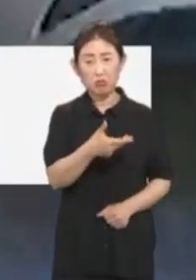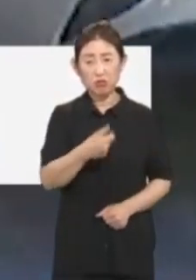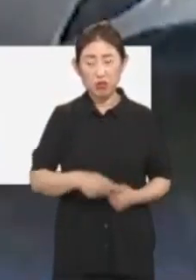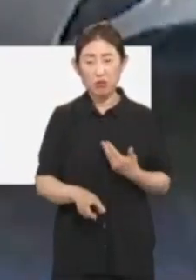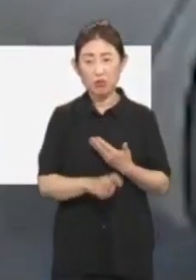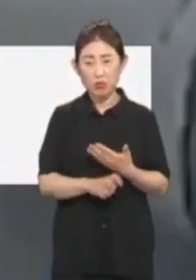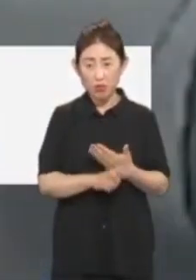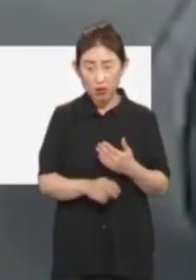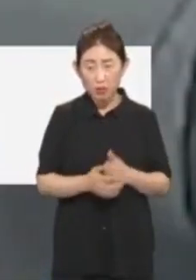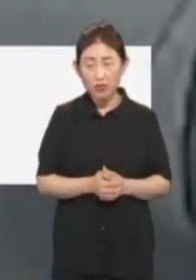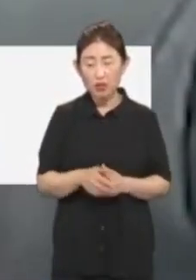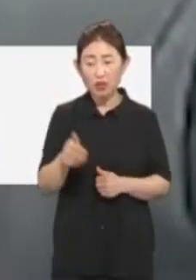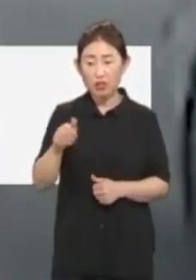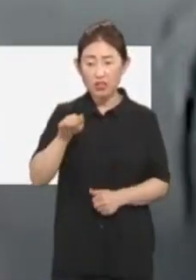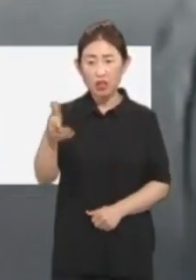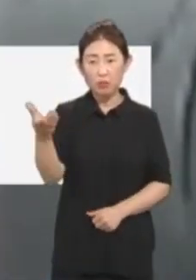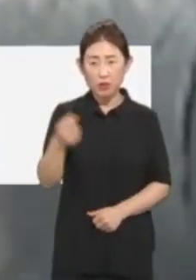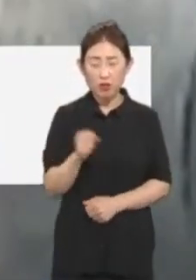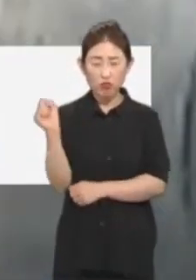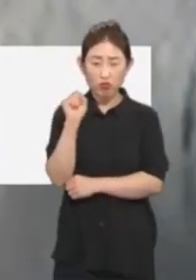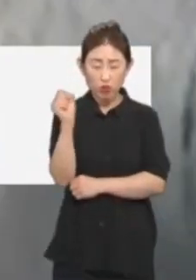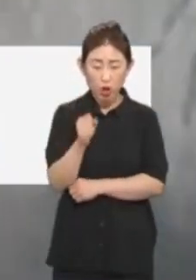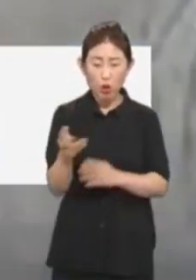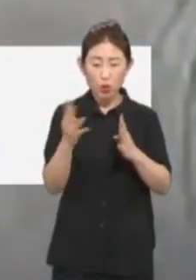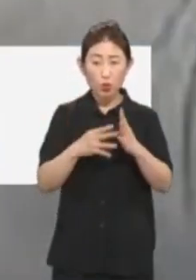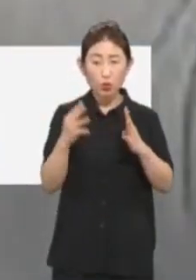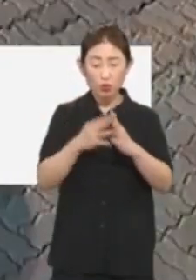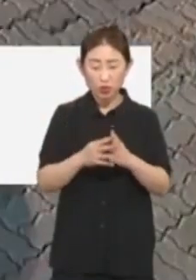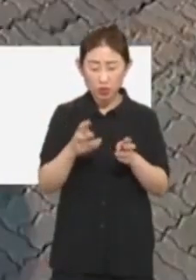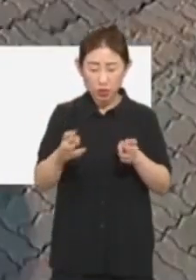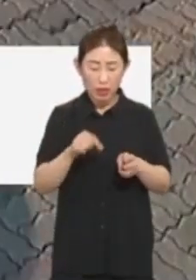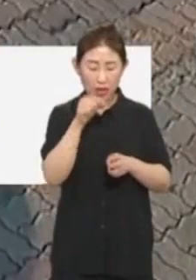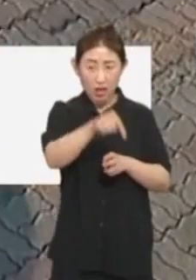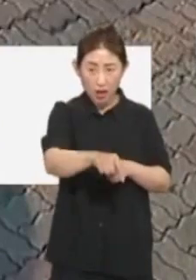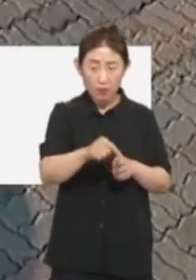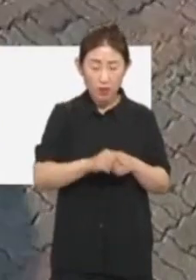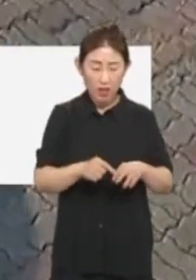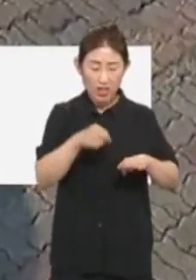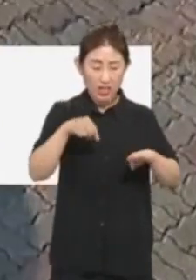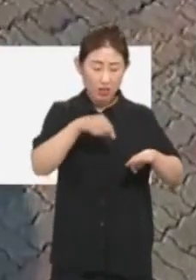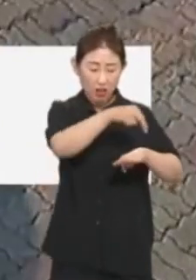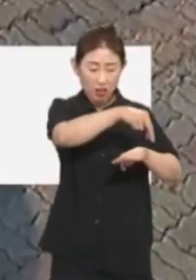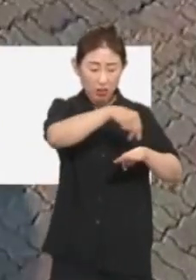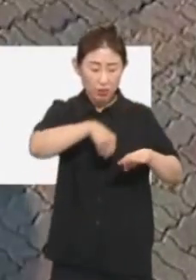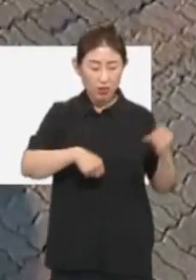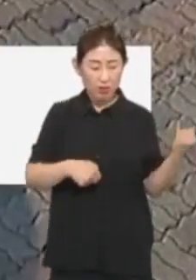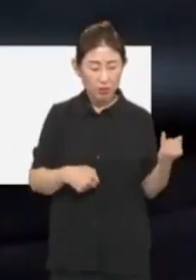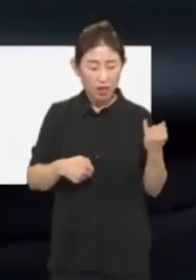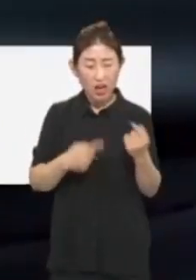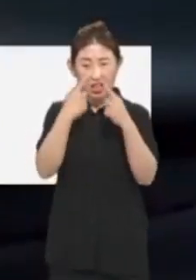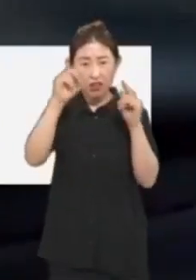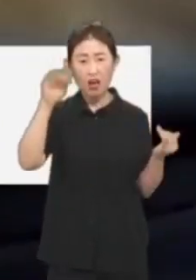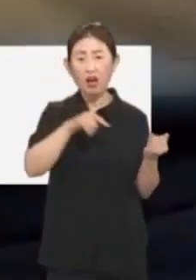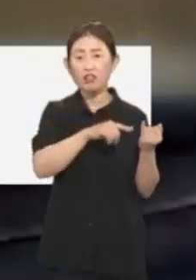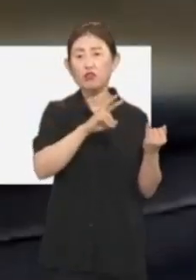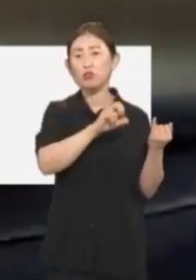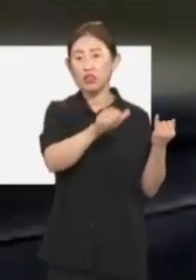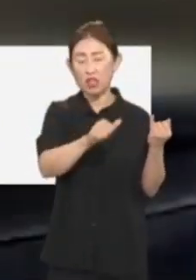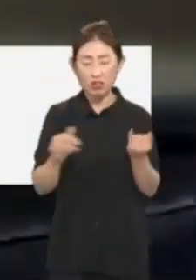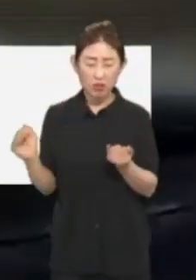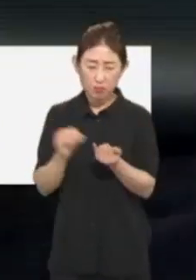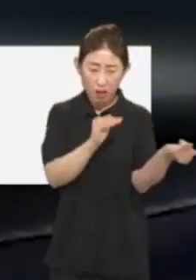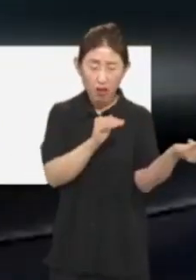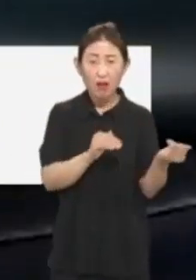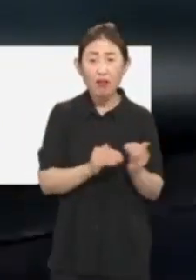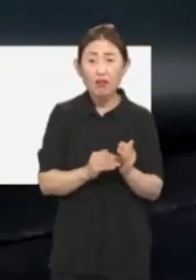빌린 렌터카를 운전하다 공주 버스터미널 앞 사거리에서 횡단보도를 건너던 25살 대학생을 치어 숨지게 한